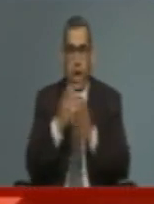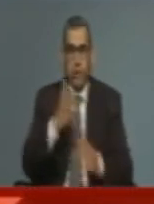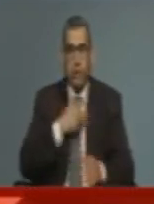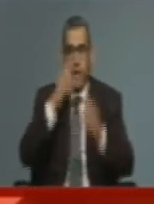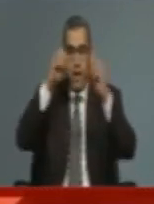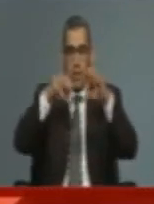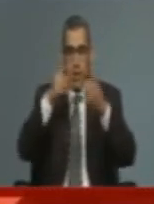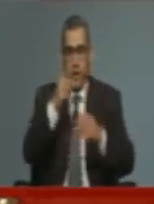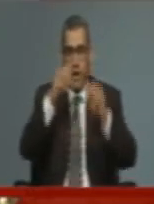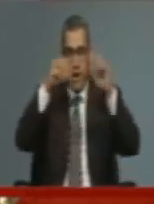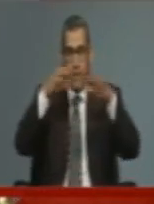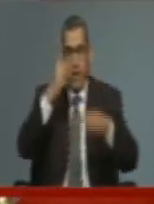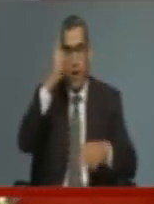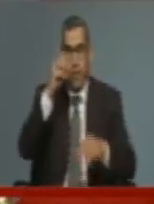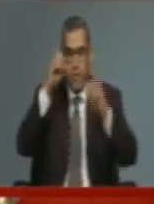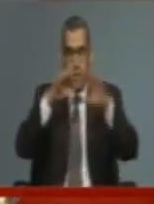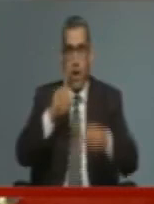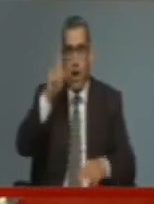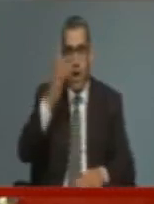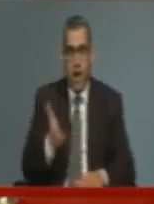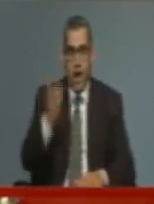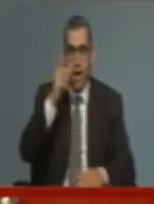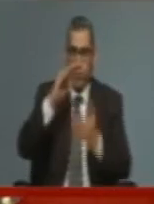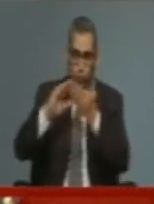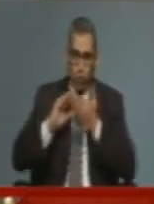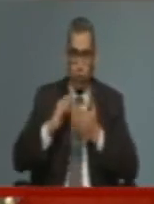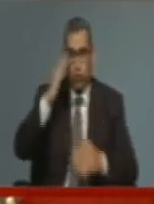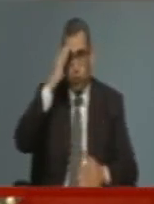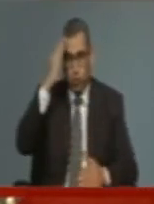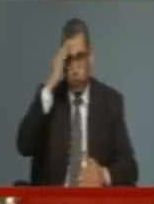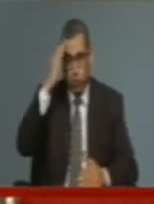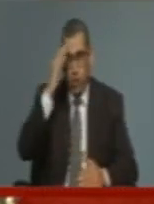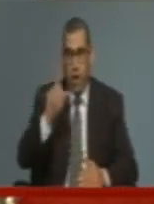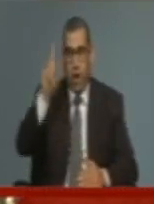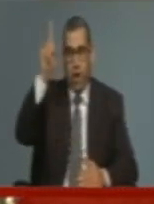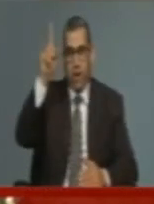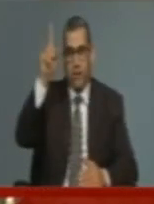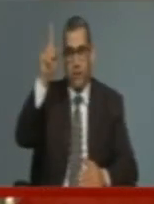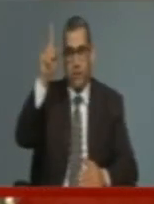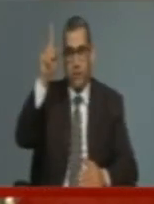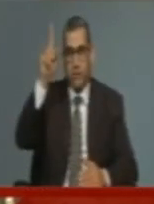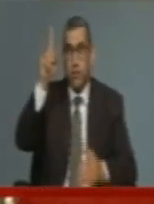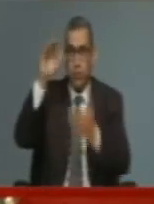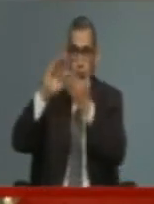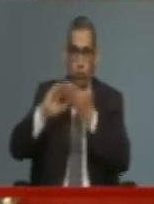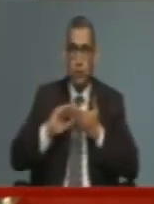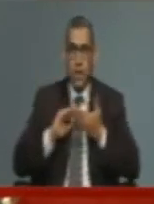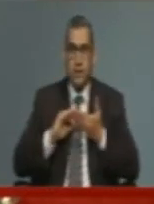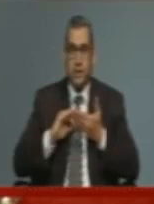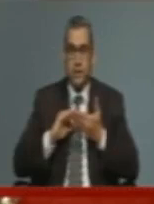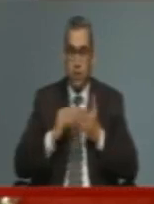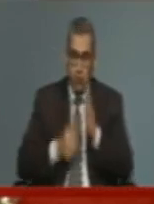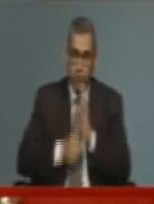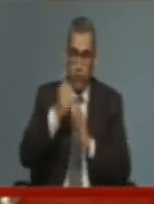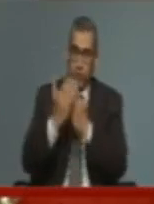في ربنا، هو ربنا اللي عنا على كده، والشكر دايما موصول لله ان هو اللي ساعدنا ووفقنا ان احنا نعمل